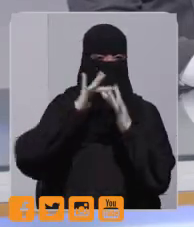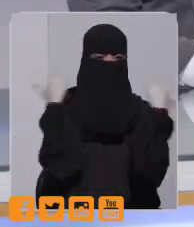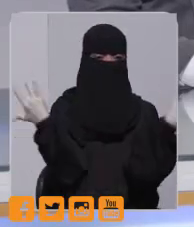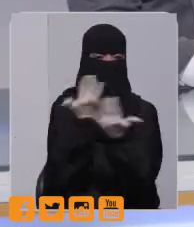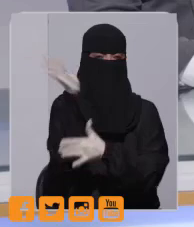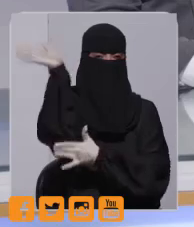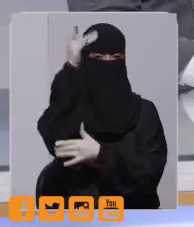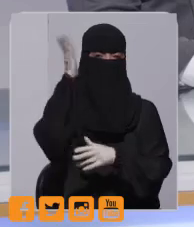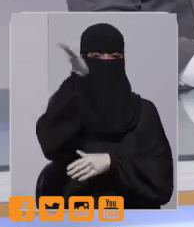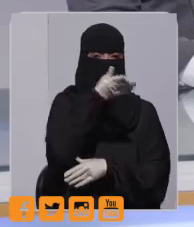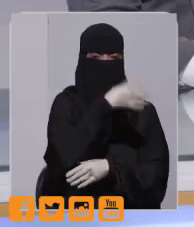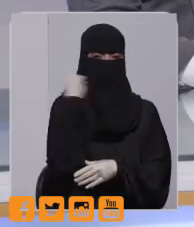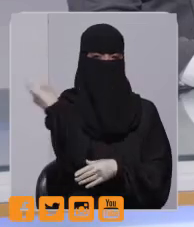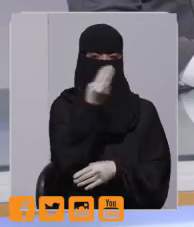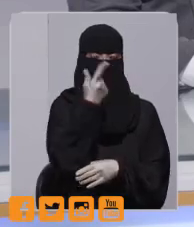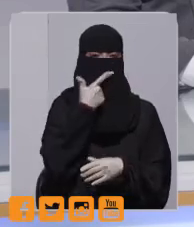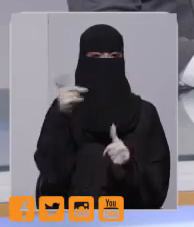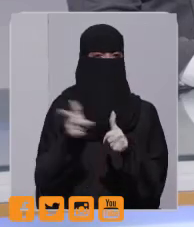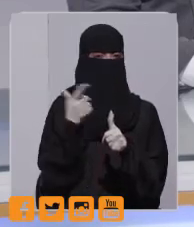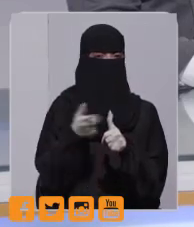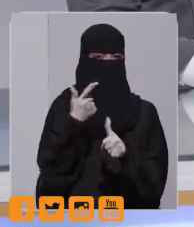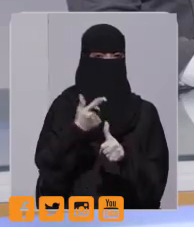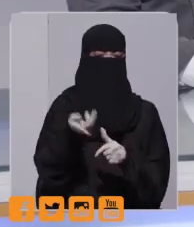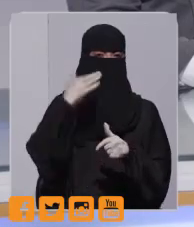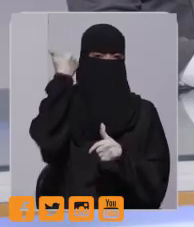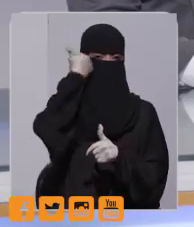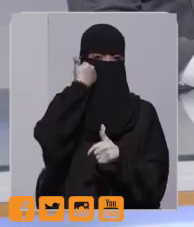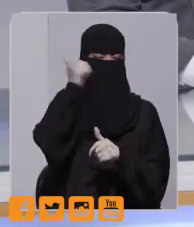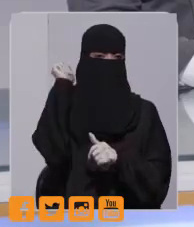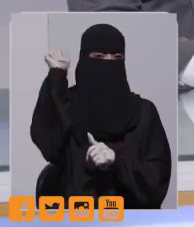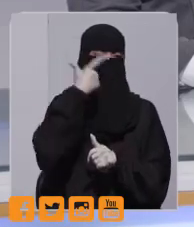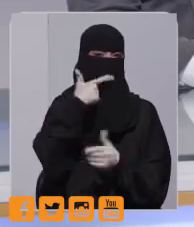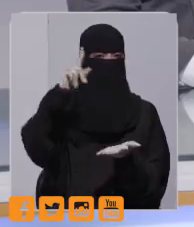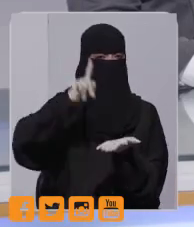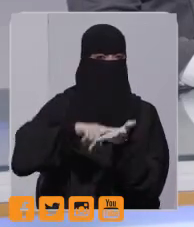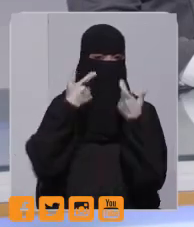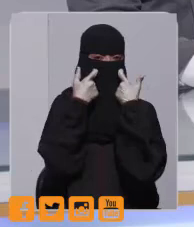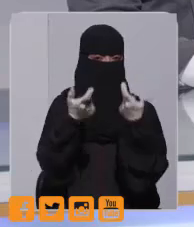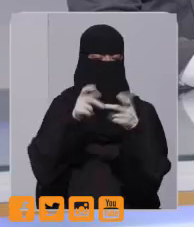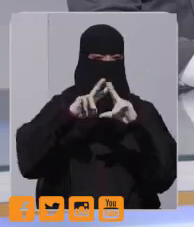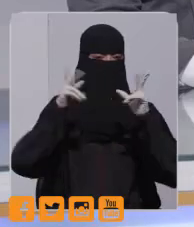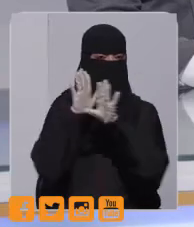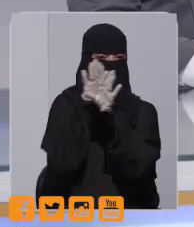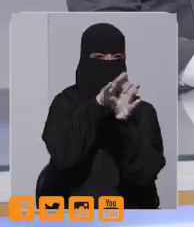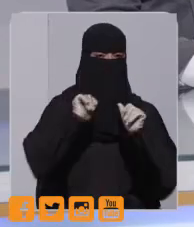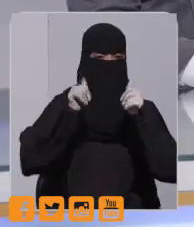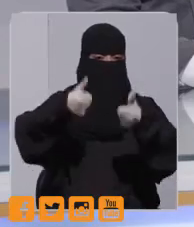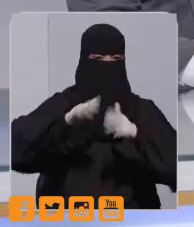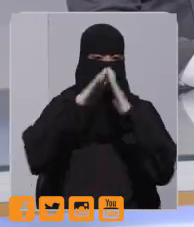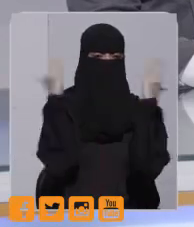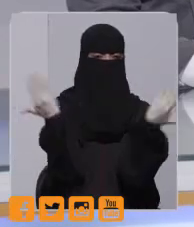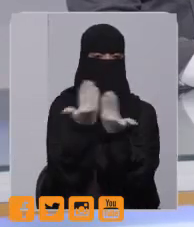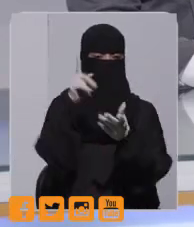القياده الرئاسي خلال زيارته الاولى لمملكه بلجيكا الذي اكد حرص بروكسل على دعم الجهود كافه